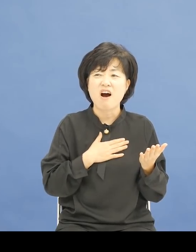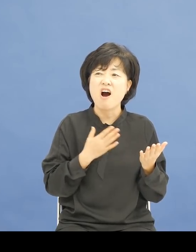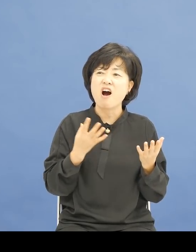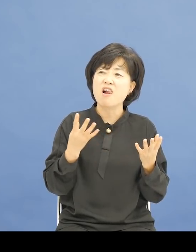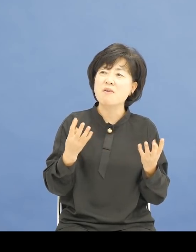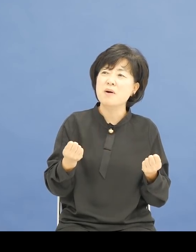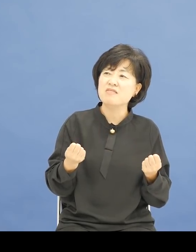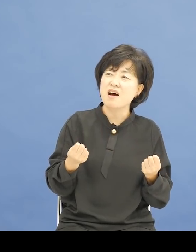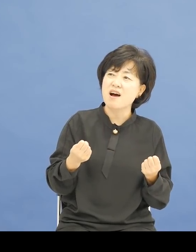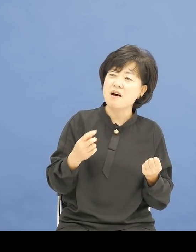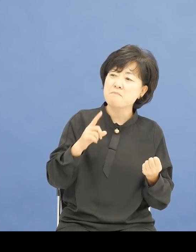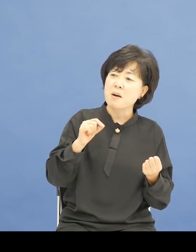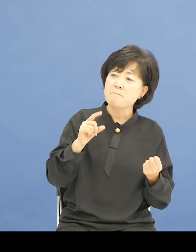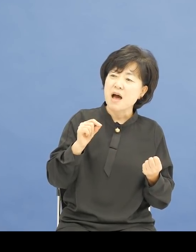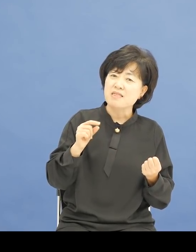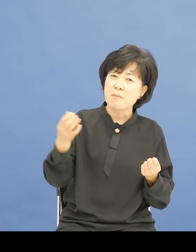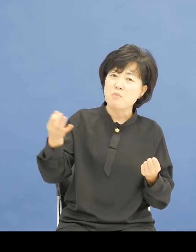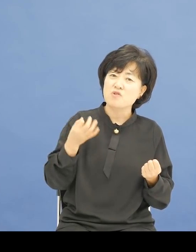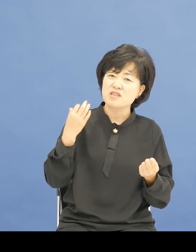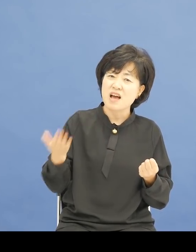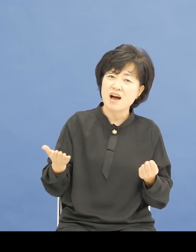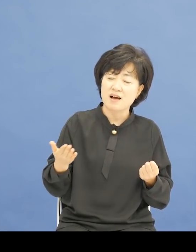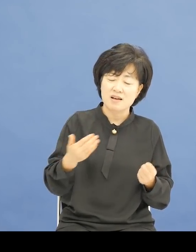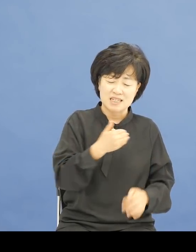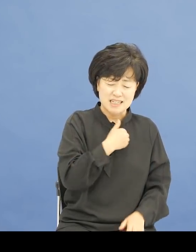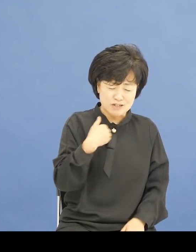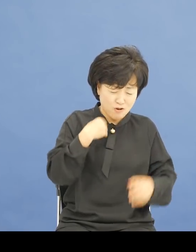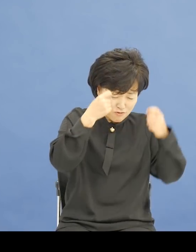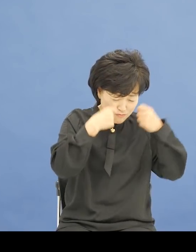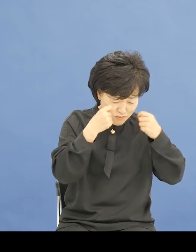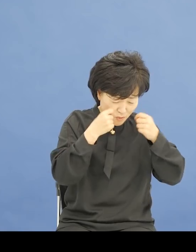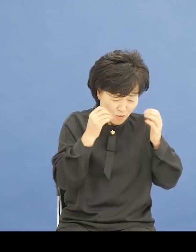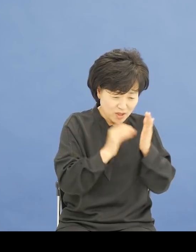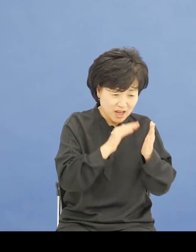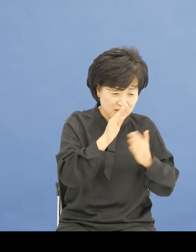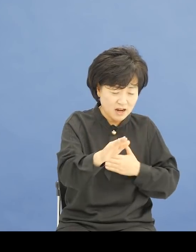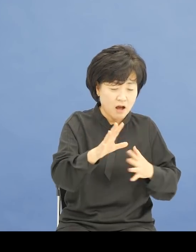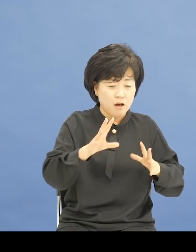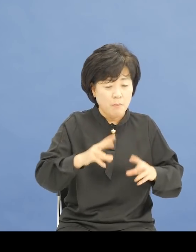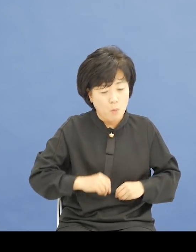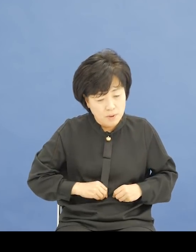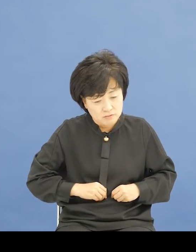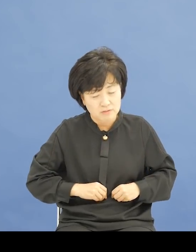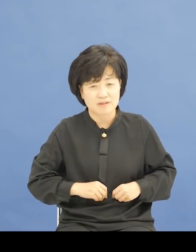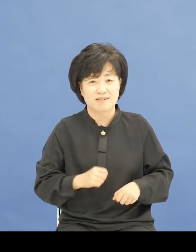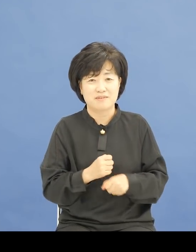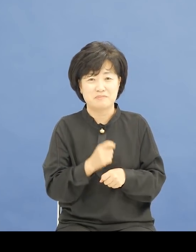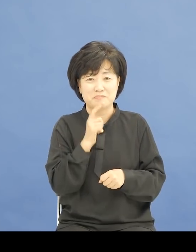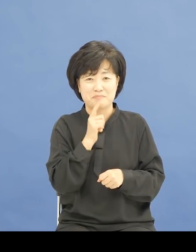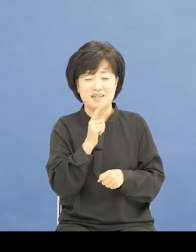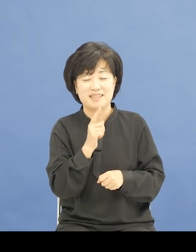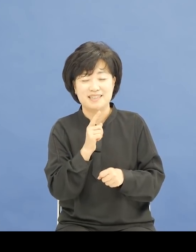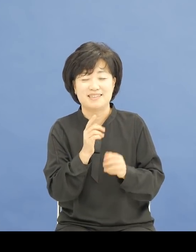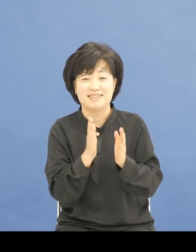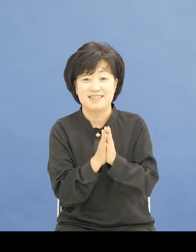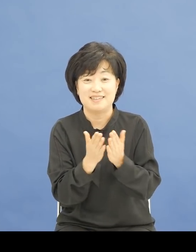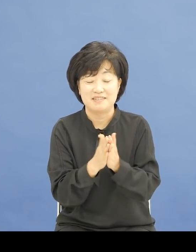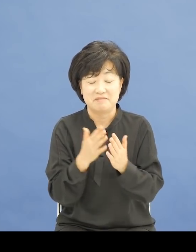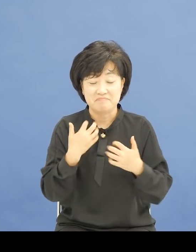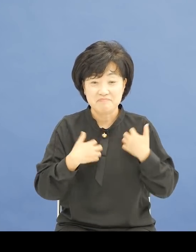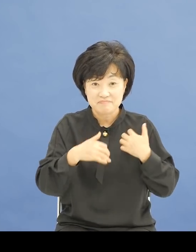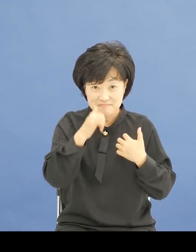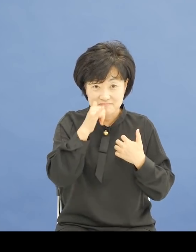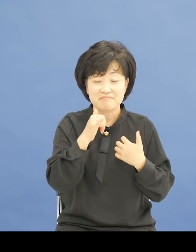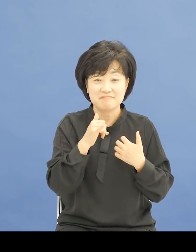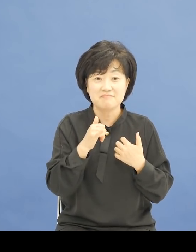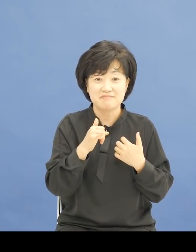내가 얼마나 만만해 보였으면 어. 실컷 울고 나니 배고파졌어요. 아. 같은 현실적인 위로와 톡 쏘는 일침까지 네.